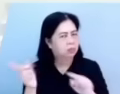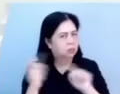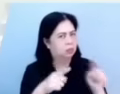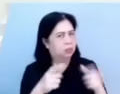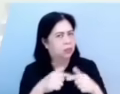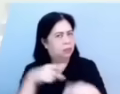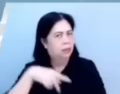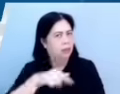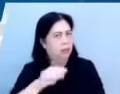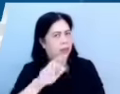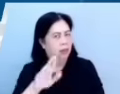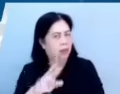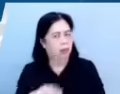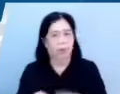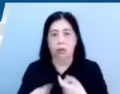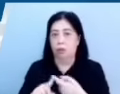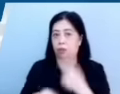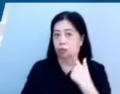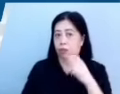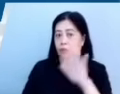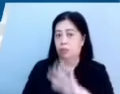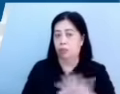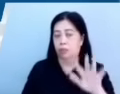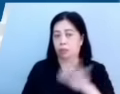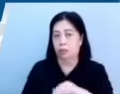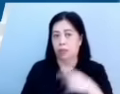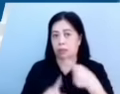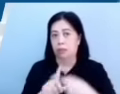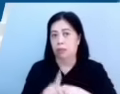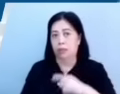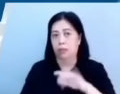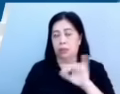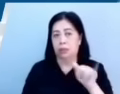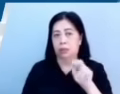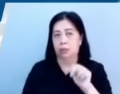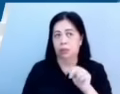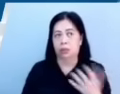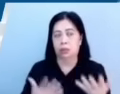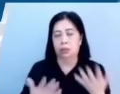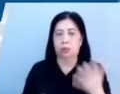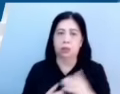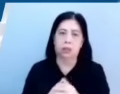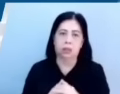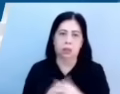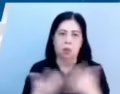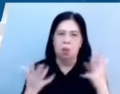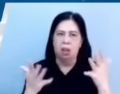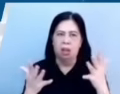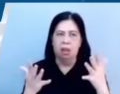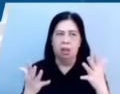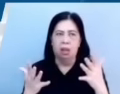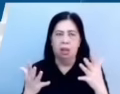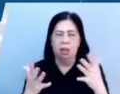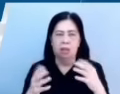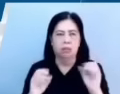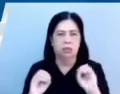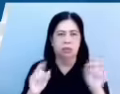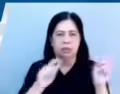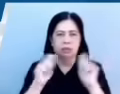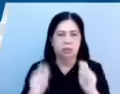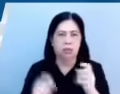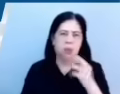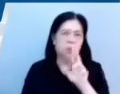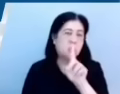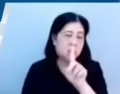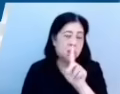So, based po sa ating pagtala sa buwan po ng Enero, posible po ang wala or walang bagyo or isa po ang posibleng